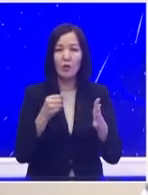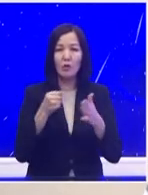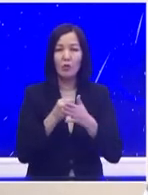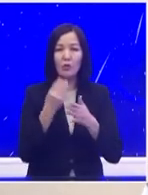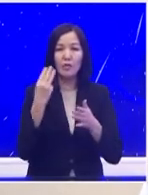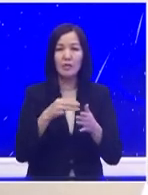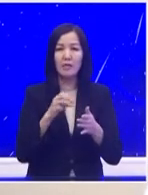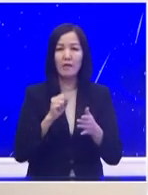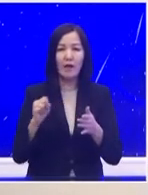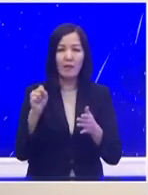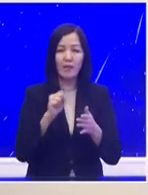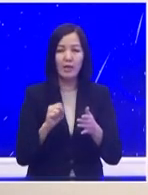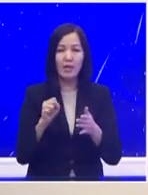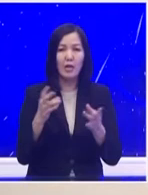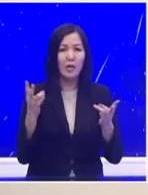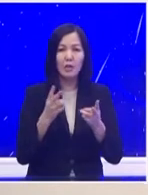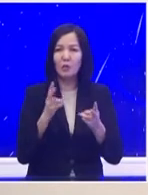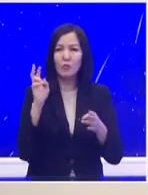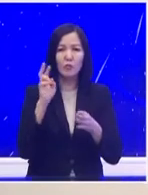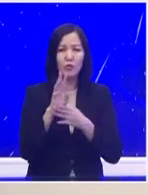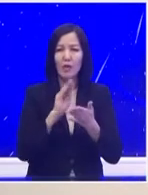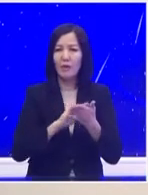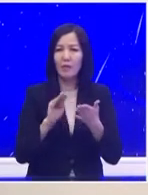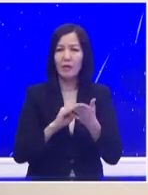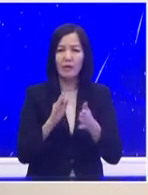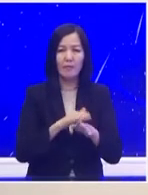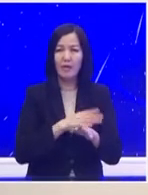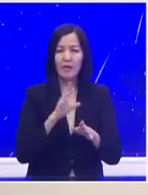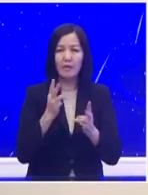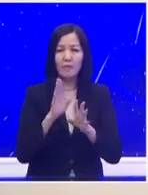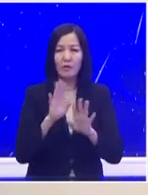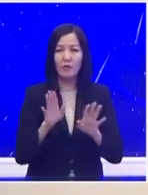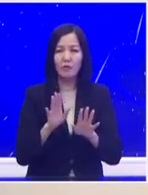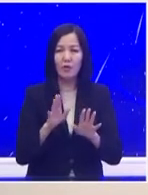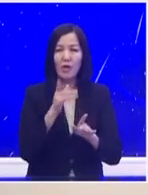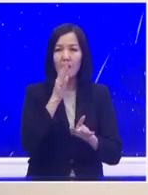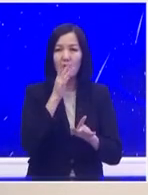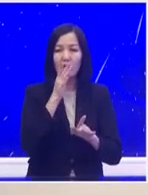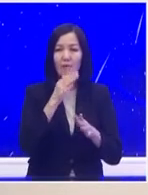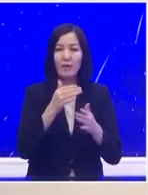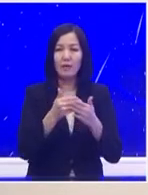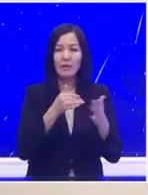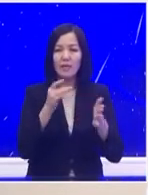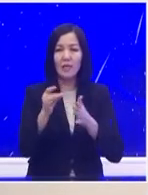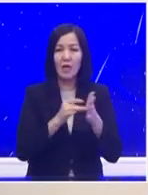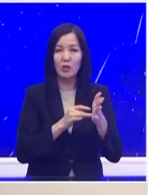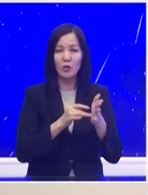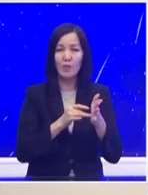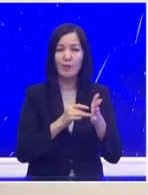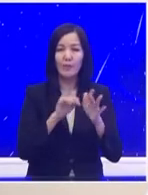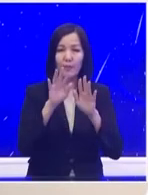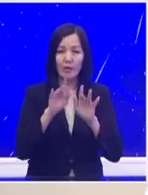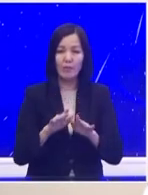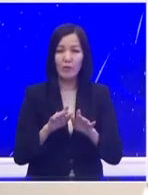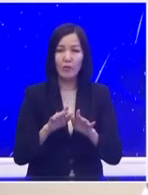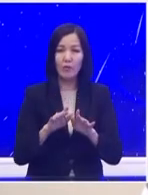30 апреля. Здесь не нужно обращаться с заявлением о продлении. Все сроки будут продлены автоматически. Только для тех,